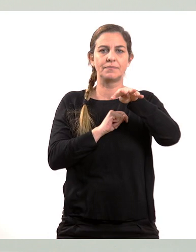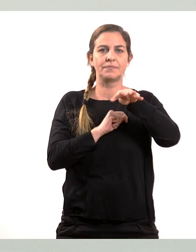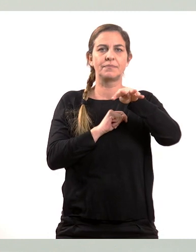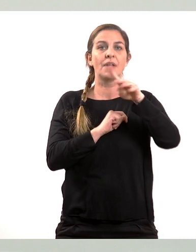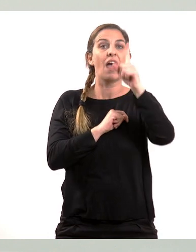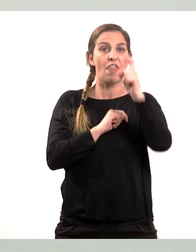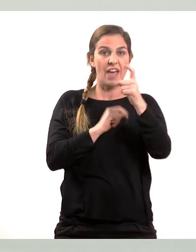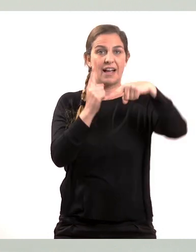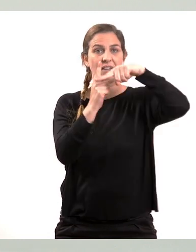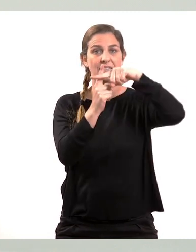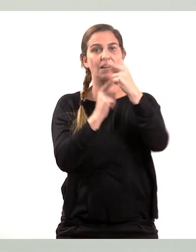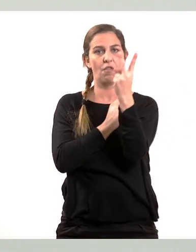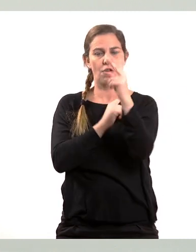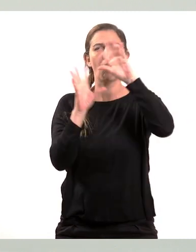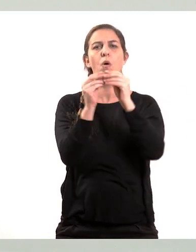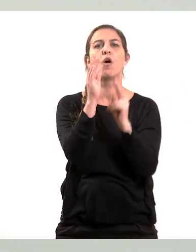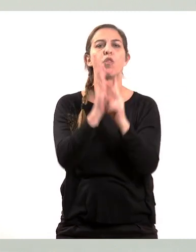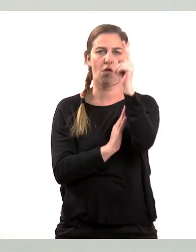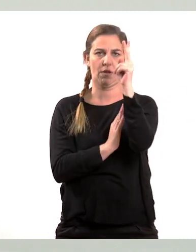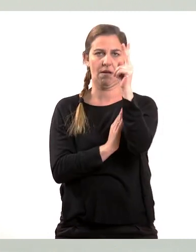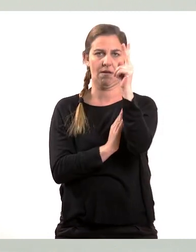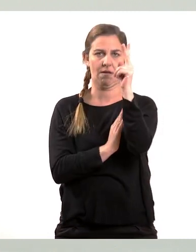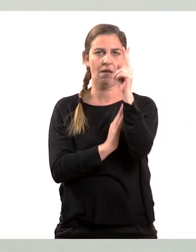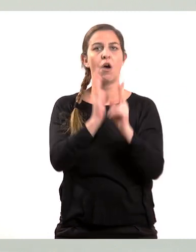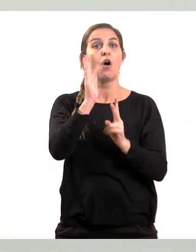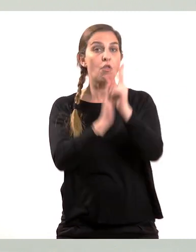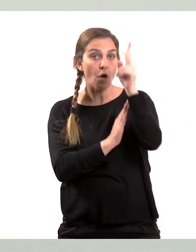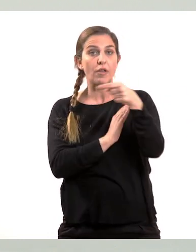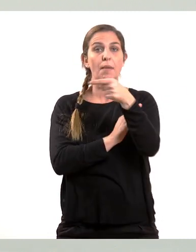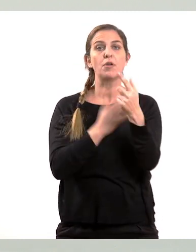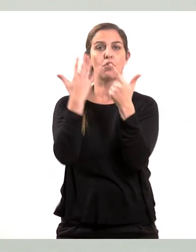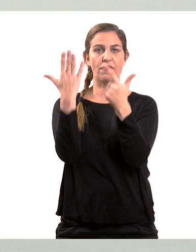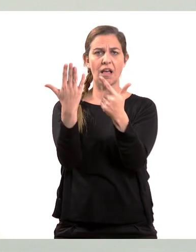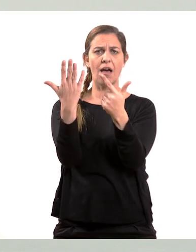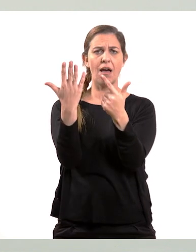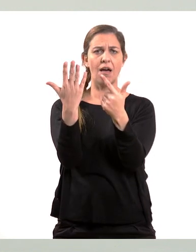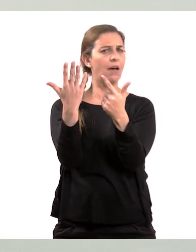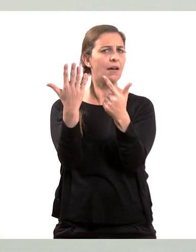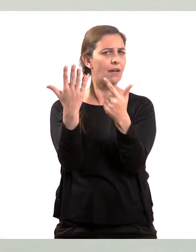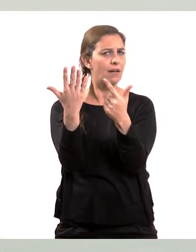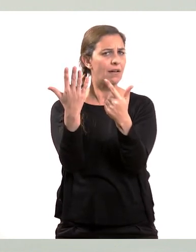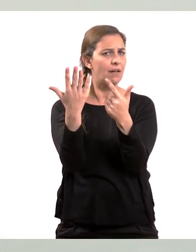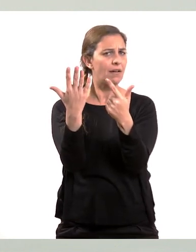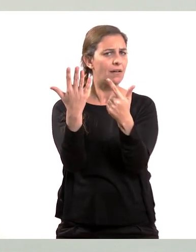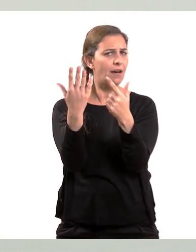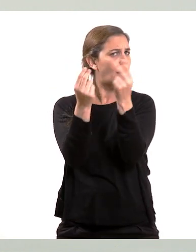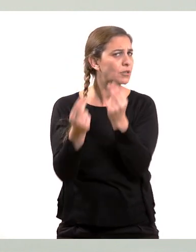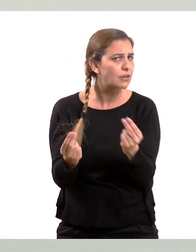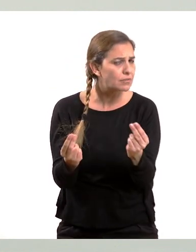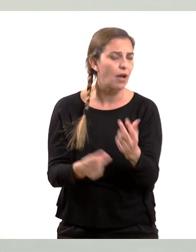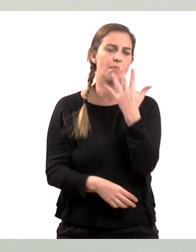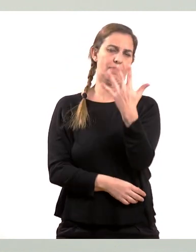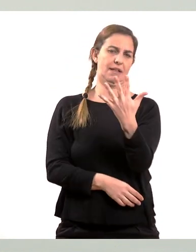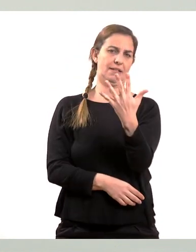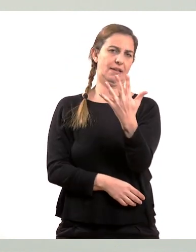10 και 2, 12. 7 από 12, πόσο μας κάνει? Ακούω.